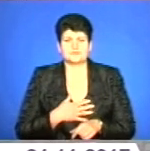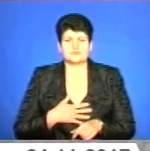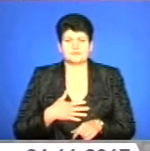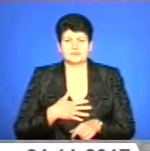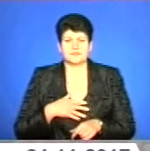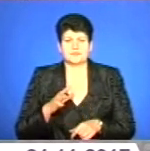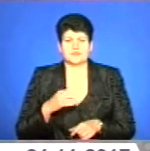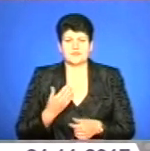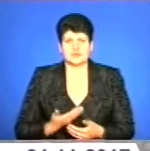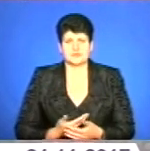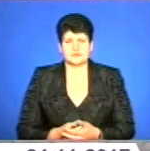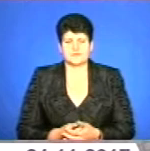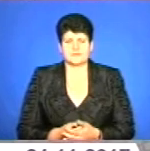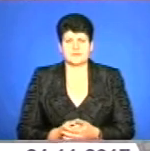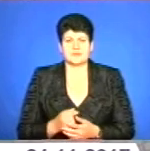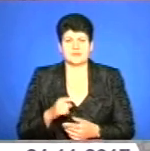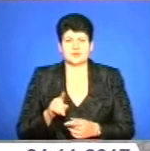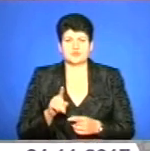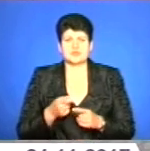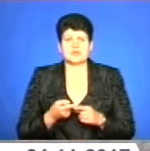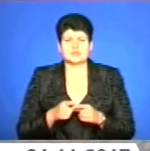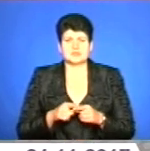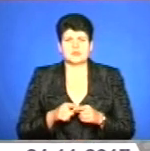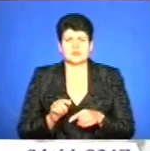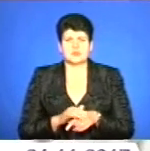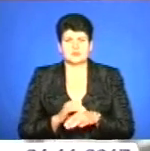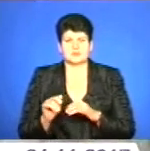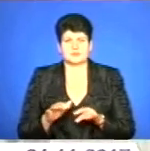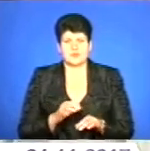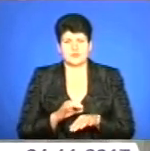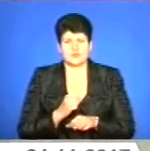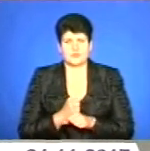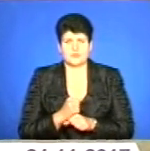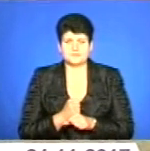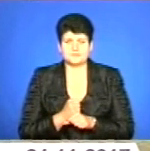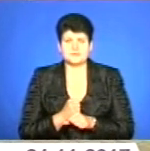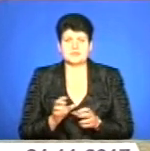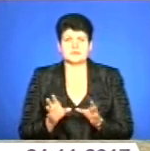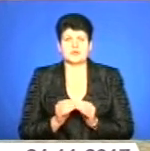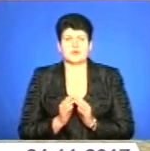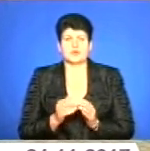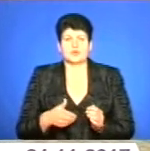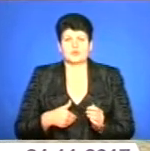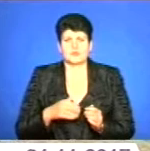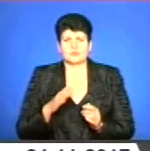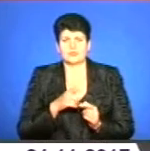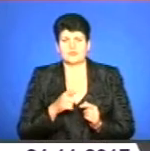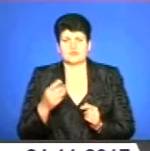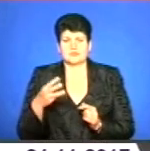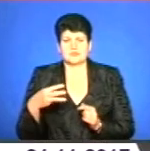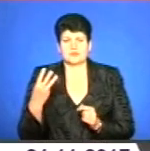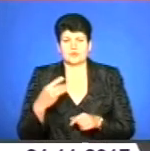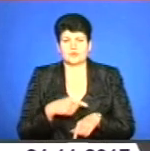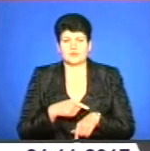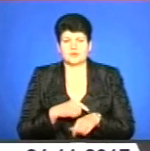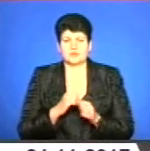це життя. Так, що ви дуже добру справу робите. Спільне голодування триватиме впродовж 33 годин. Кожен бере